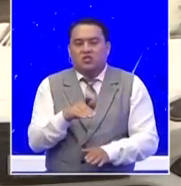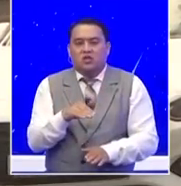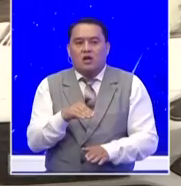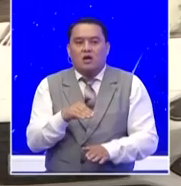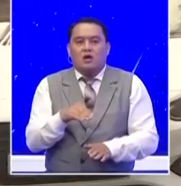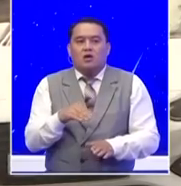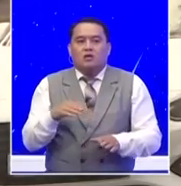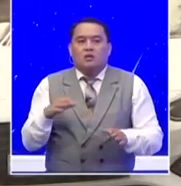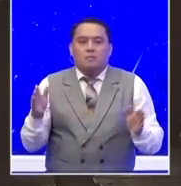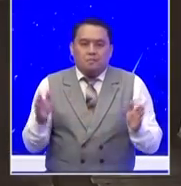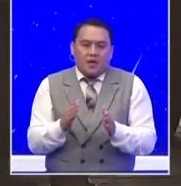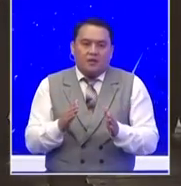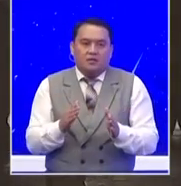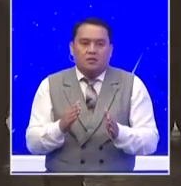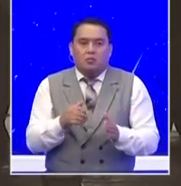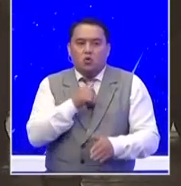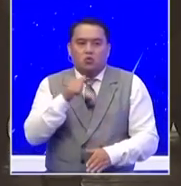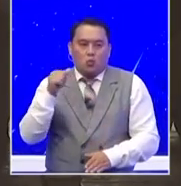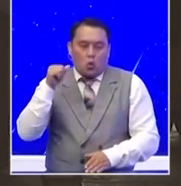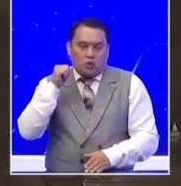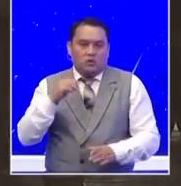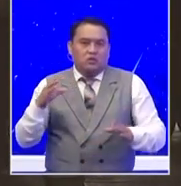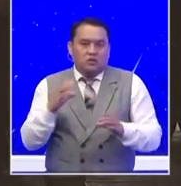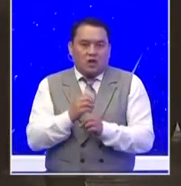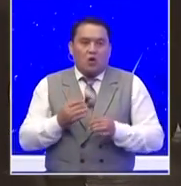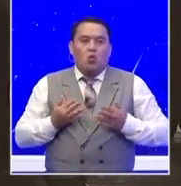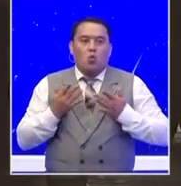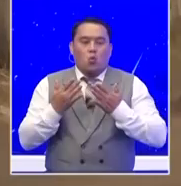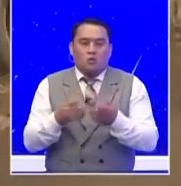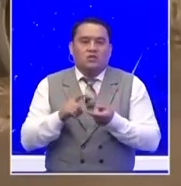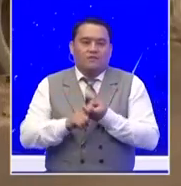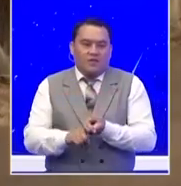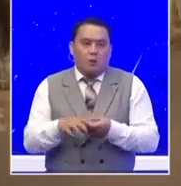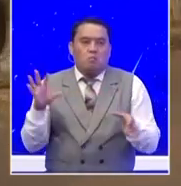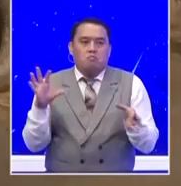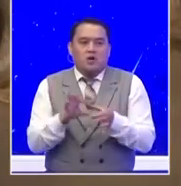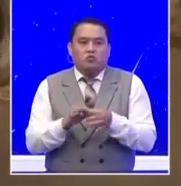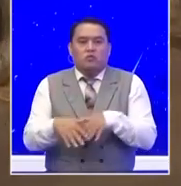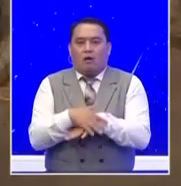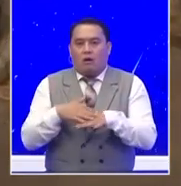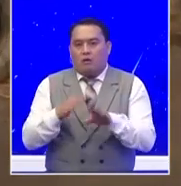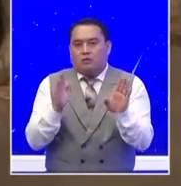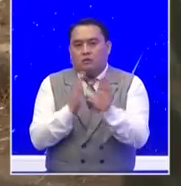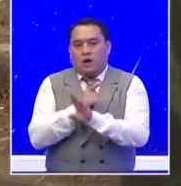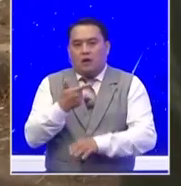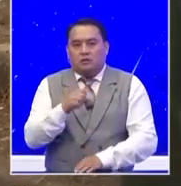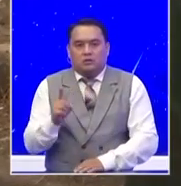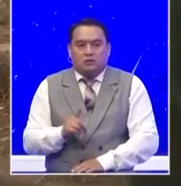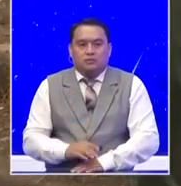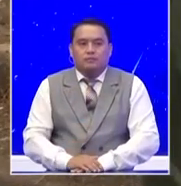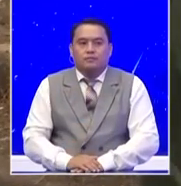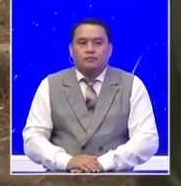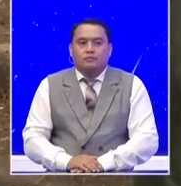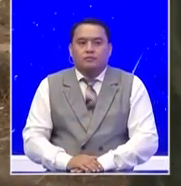что значительно меньше в сравнении с прошлым годом. Снижение спроса на уголь связано с подключением населения к природному газу. За неделю